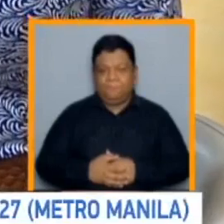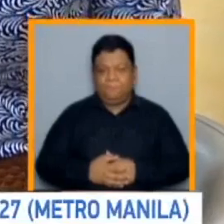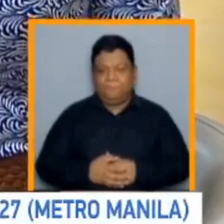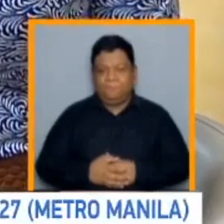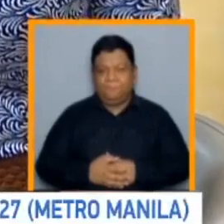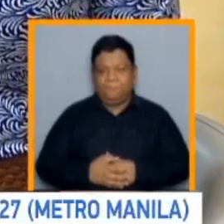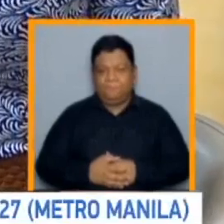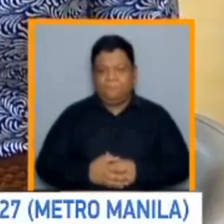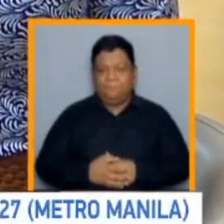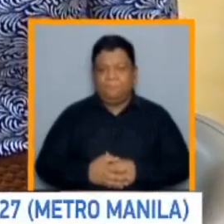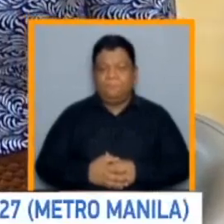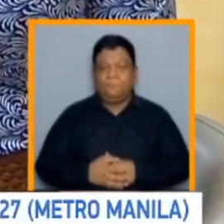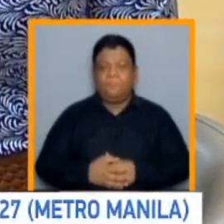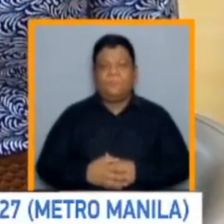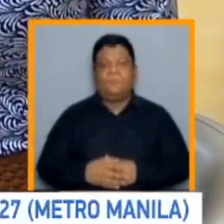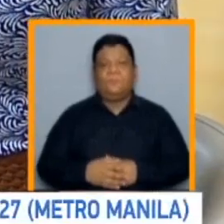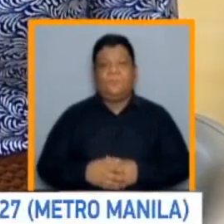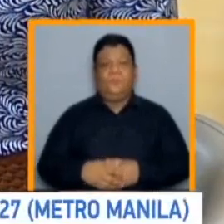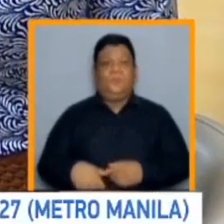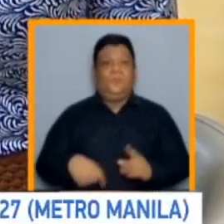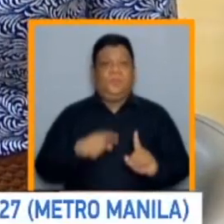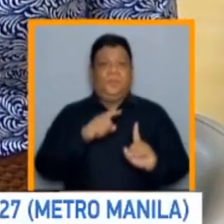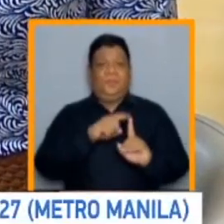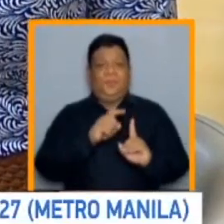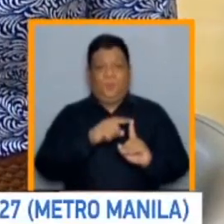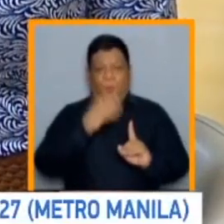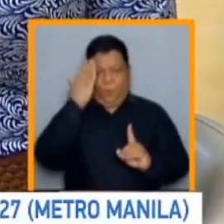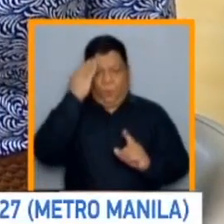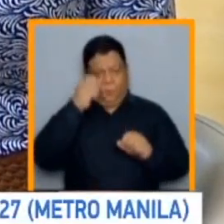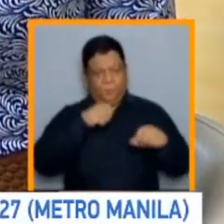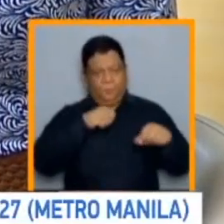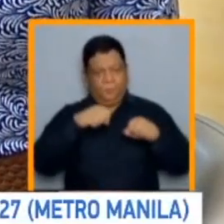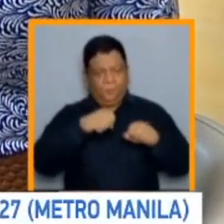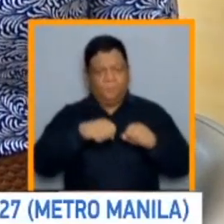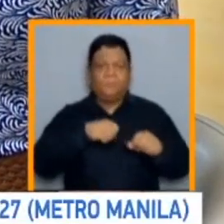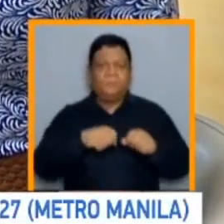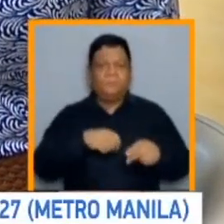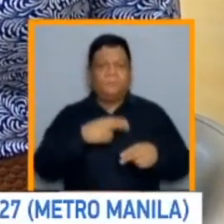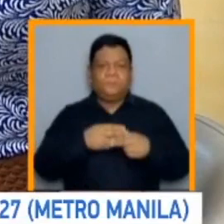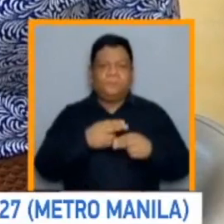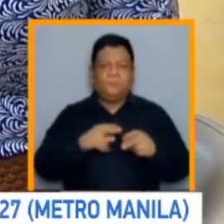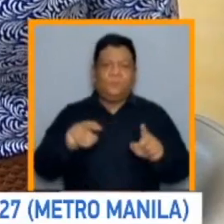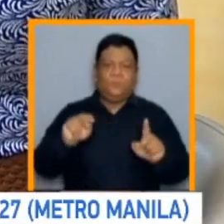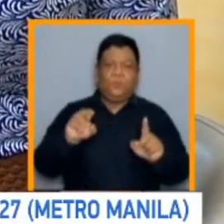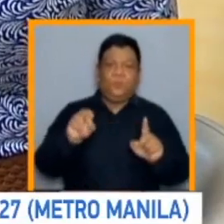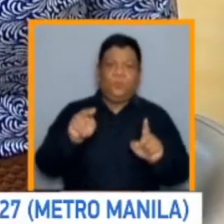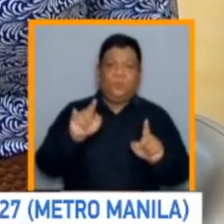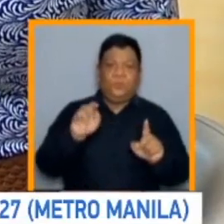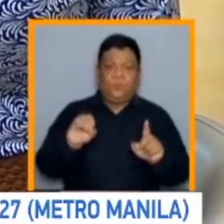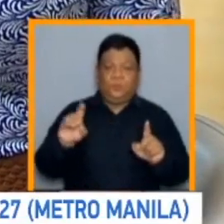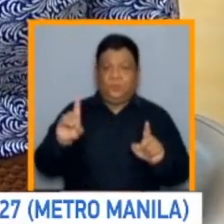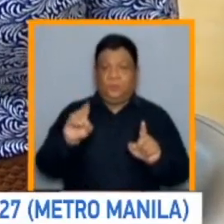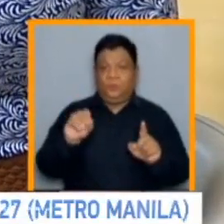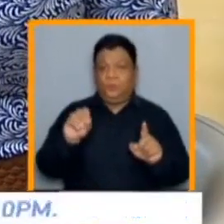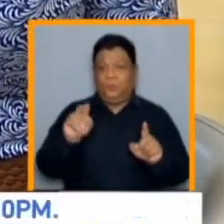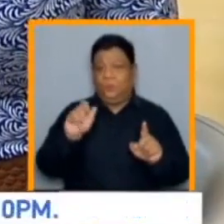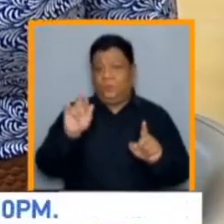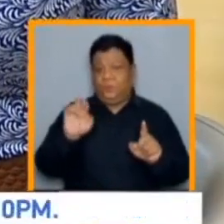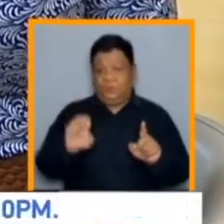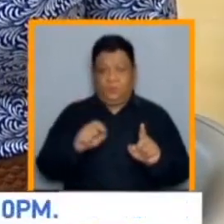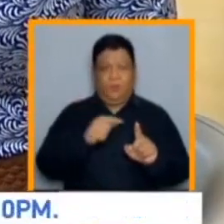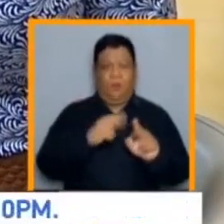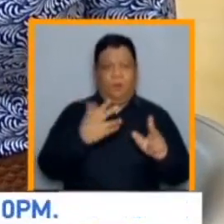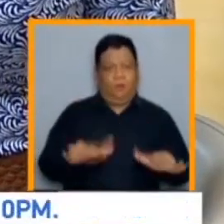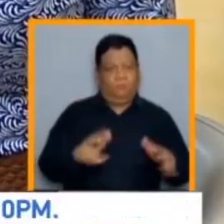Nominado bilang 2021 Fighter of the Year ng Boxing Writers Association of America si 4-division champion Nonito the Filipino